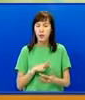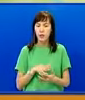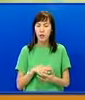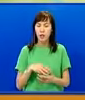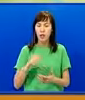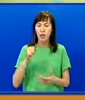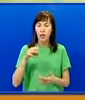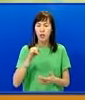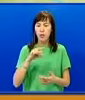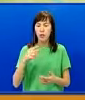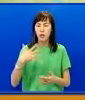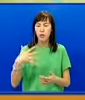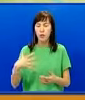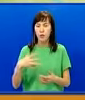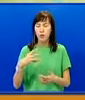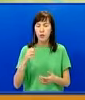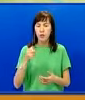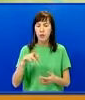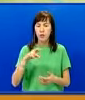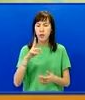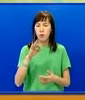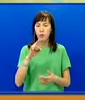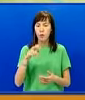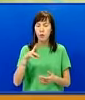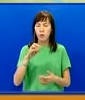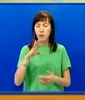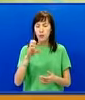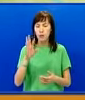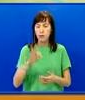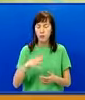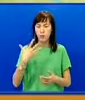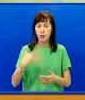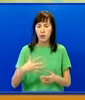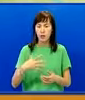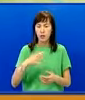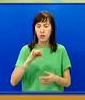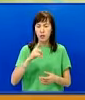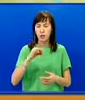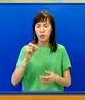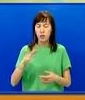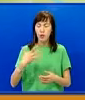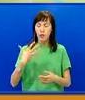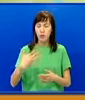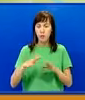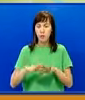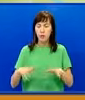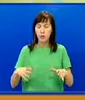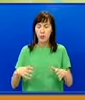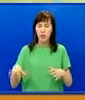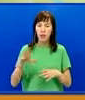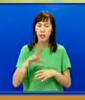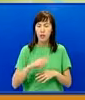оқушы, Шарап Ниязов мектебінен 5 оқушы, мынау Изатлаев мектебі бар, одан 5 оқушы киіндірдік. Жалпы